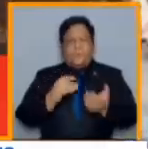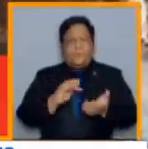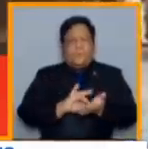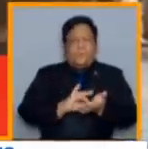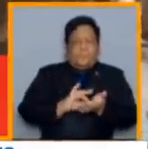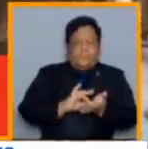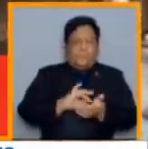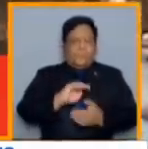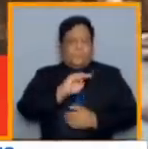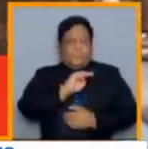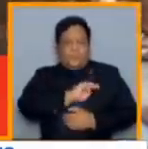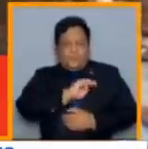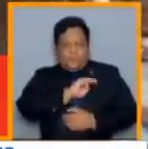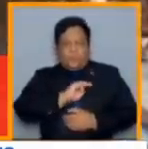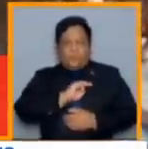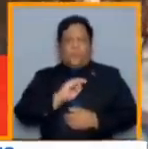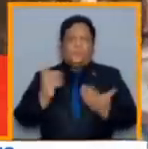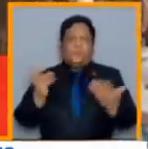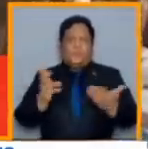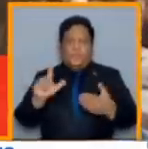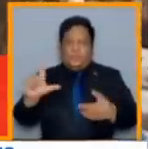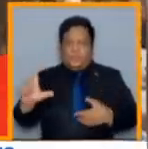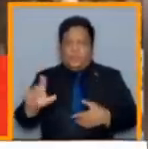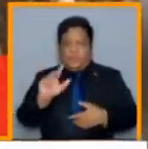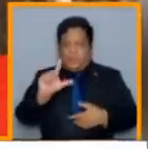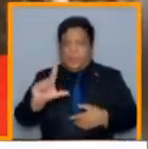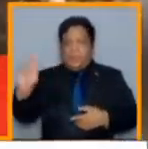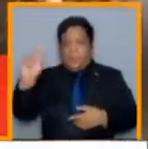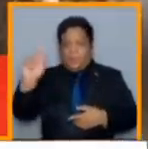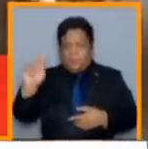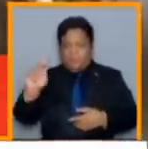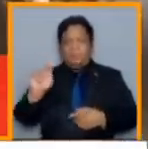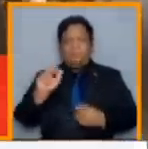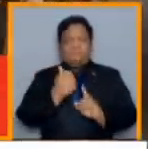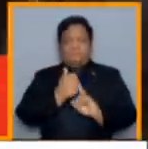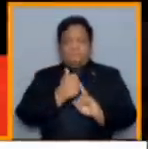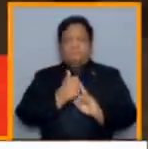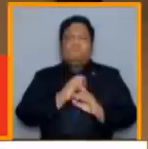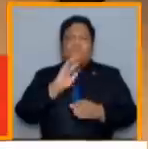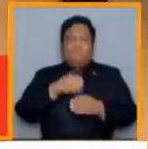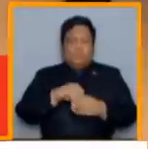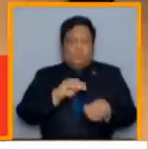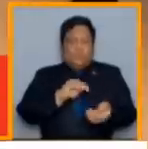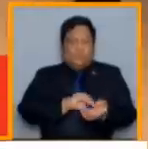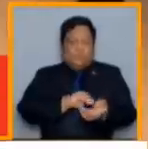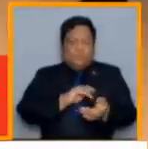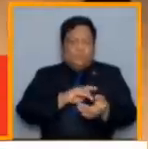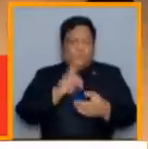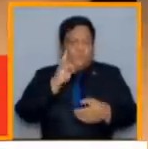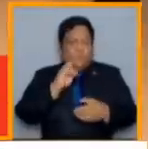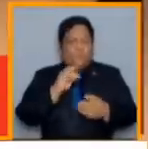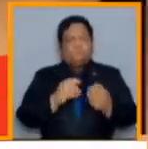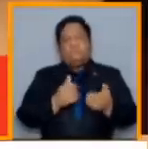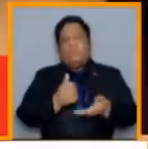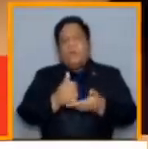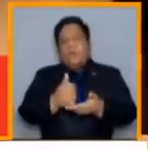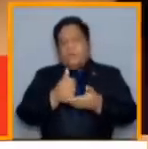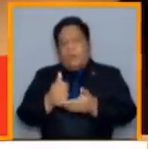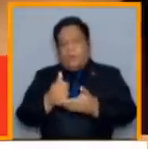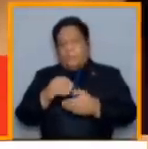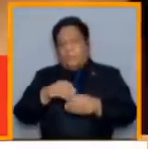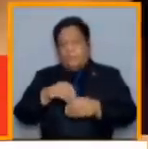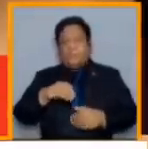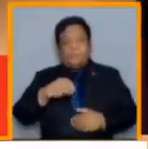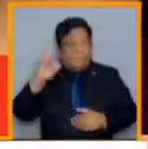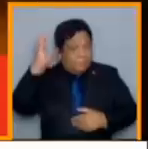lungsod, mas pinili niyang sumali sa Doctors to the Barrio para manggamot sa mahihirap sa Mindanao. Pero noong March 1, 2017,